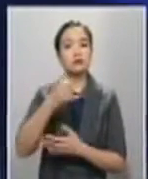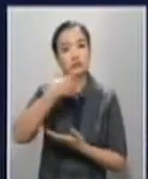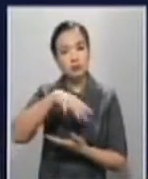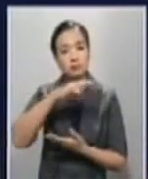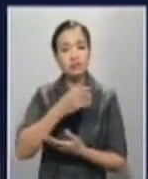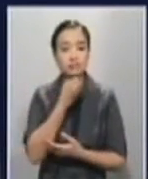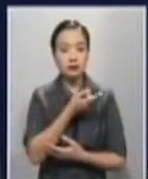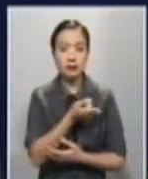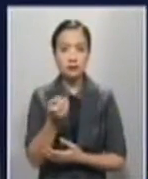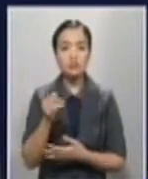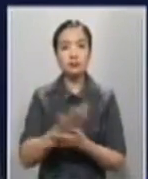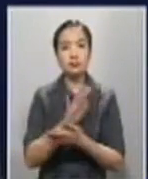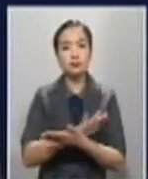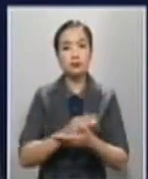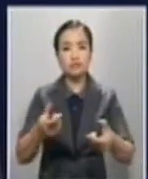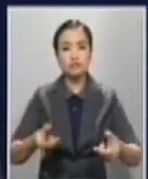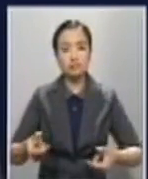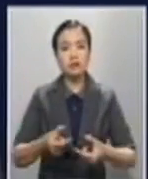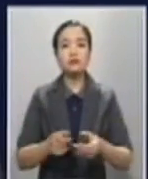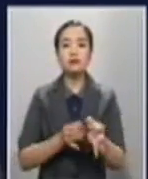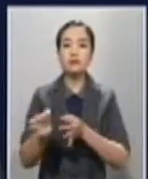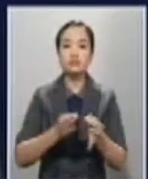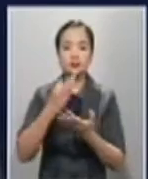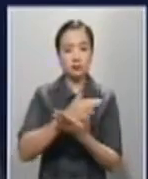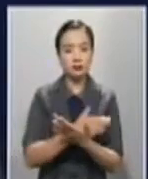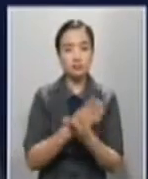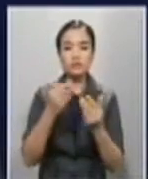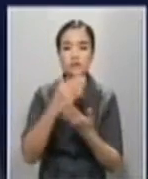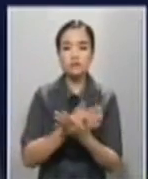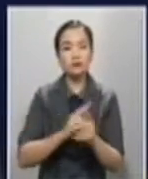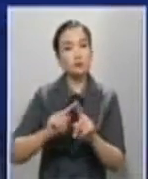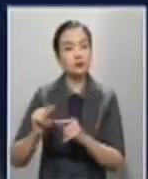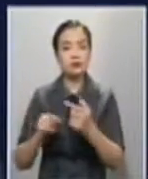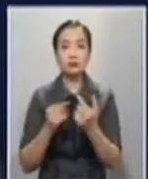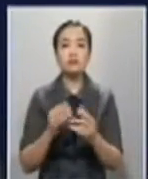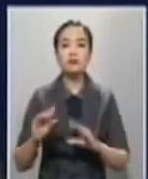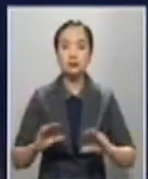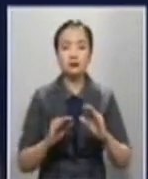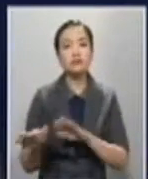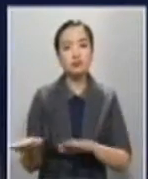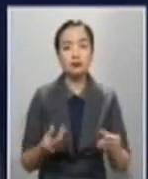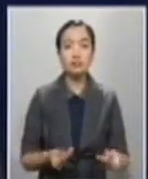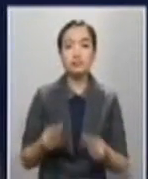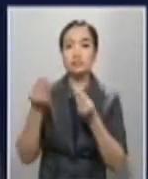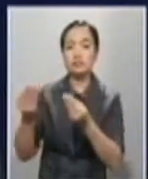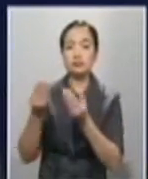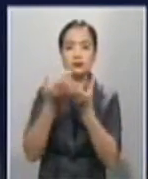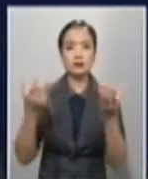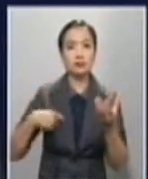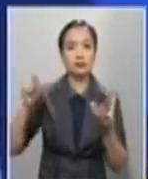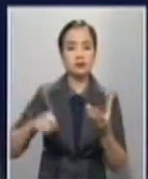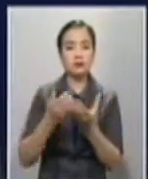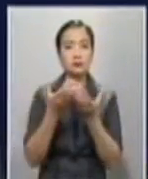ที่จัดเตรียมเอกสารคำชี้แจงเจตนารมณ์และรายละเอียดในการประชุมเพื่อเตรียมส่งให้ศาลรัฐธรรมนูญโดยมีรายง